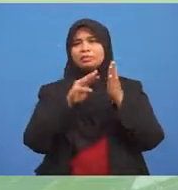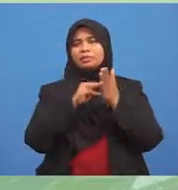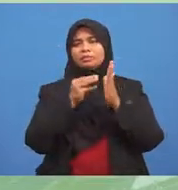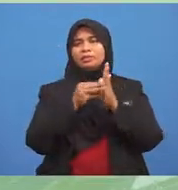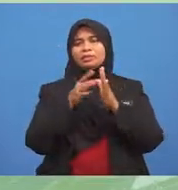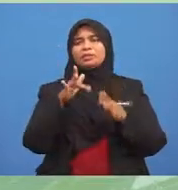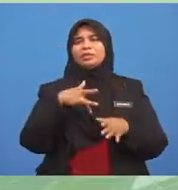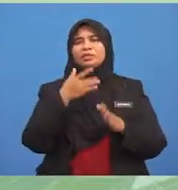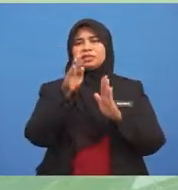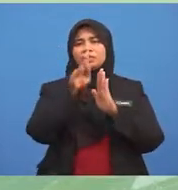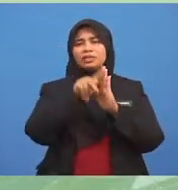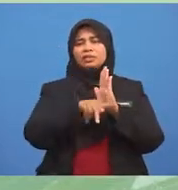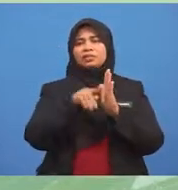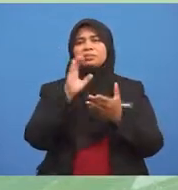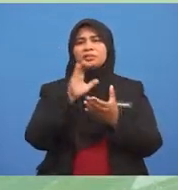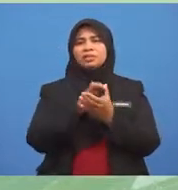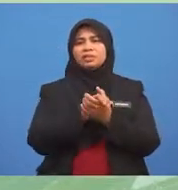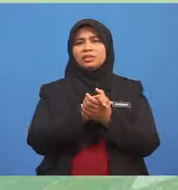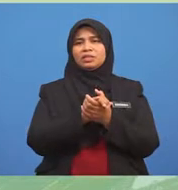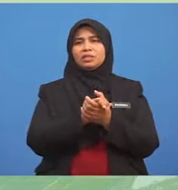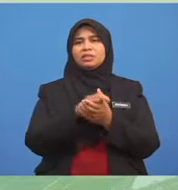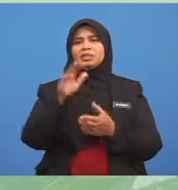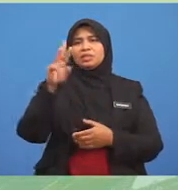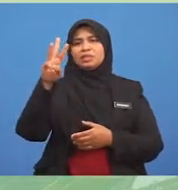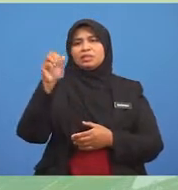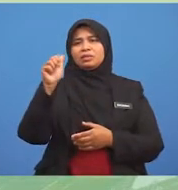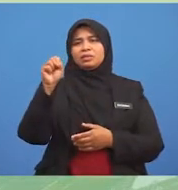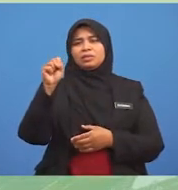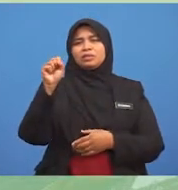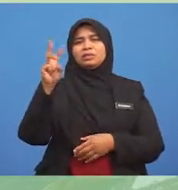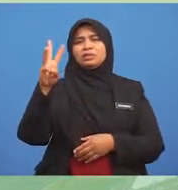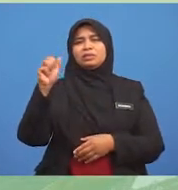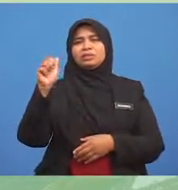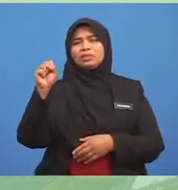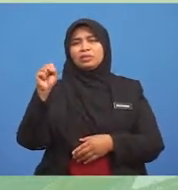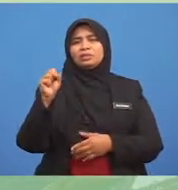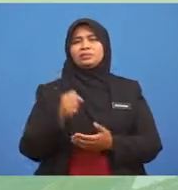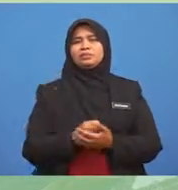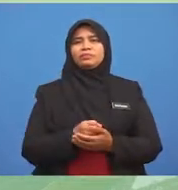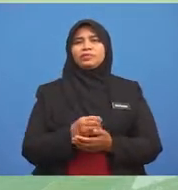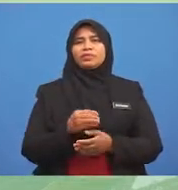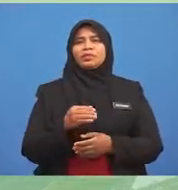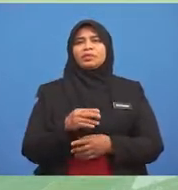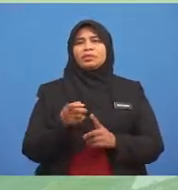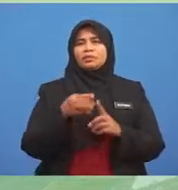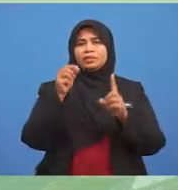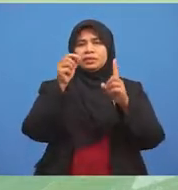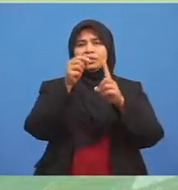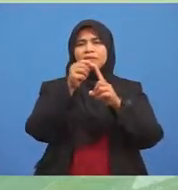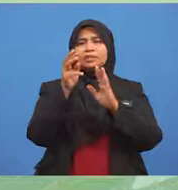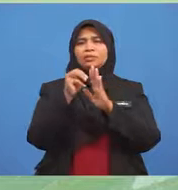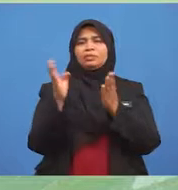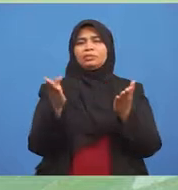kurang percaya, was-was dan curiga. Manakala syak dari segi istilah pula membawa